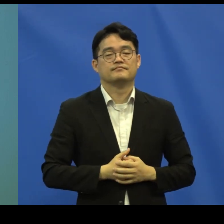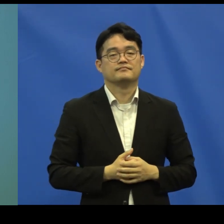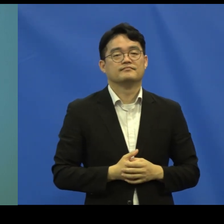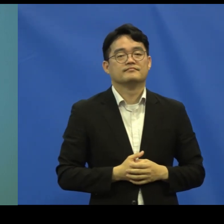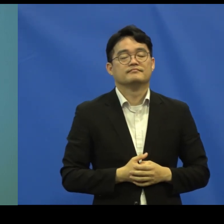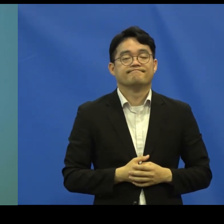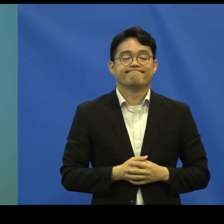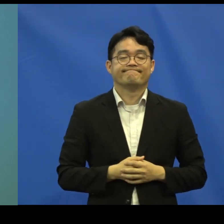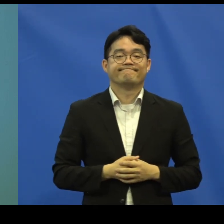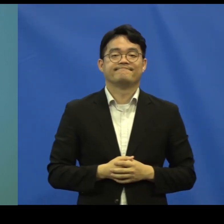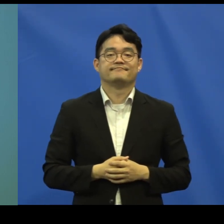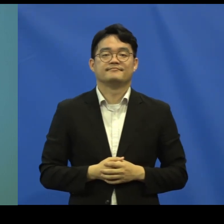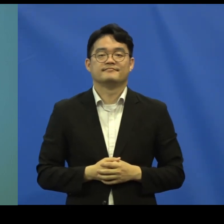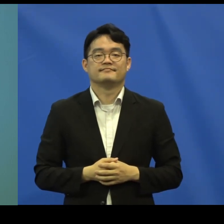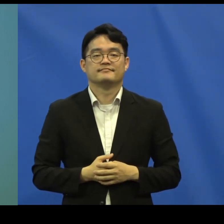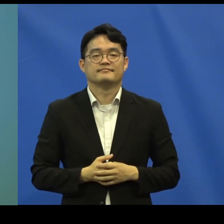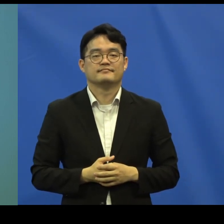나오는데요.